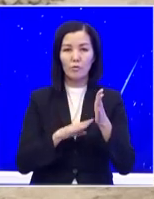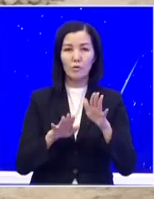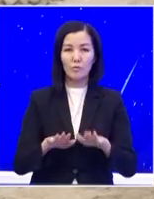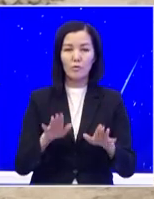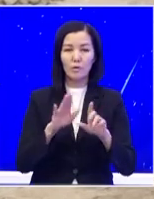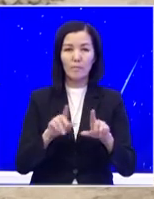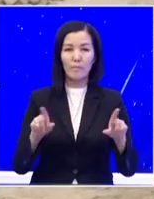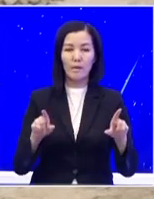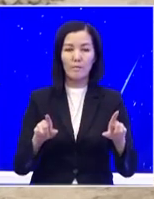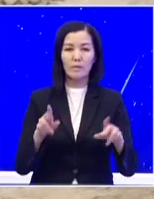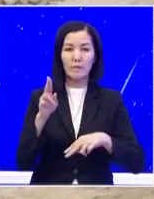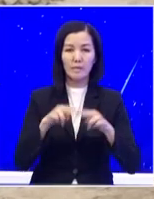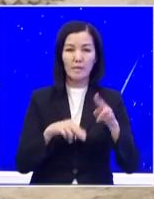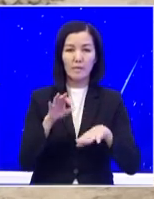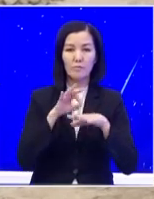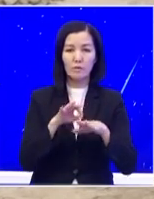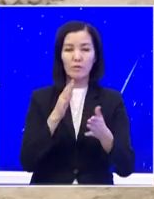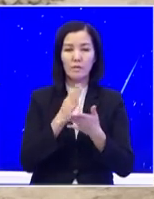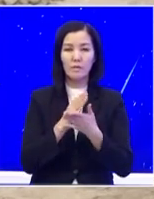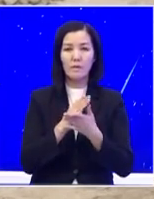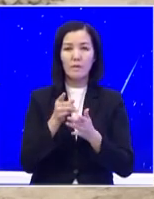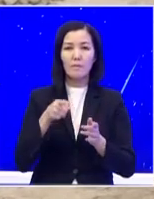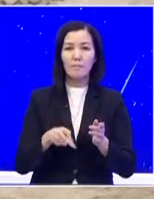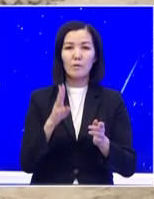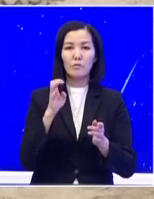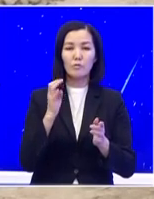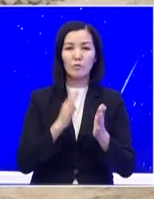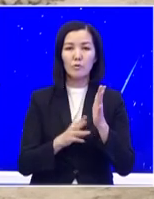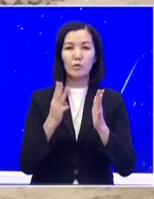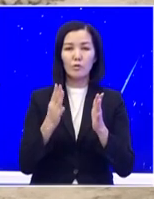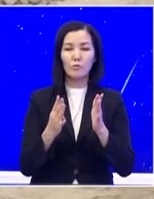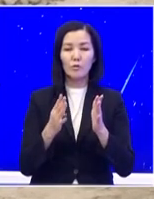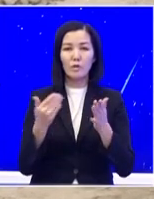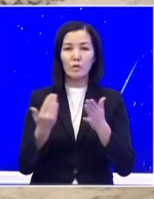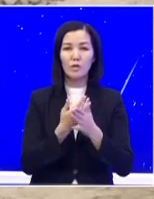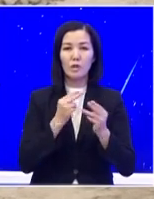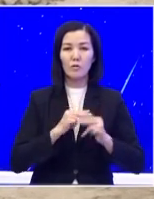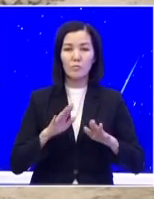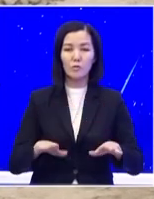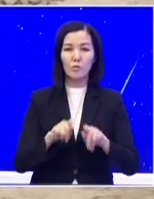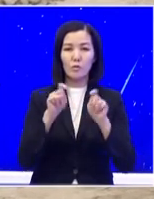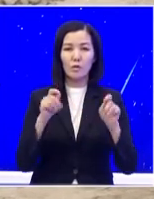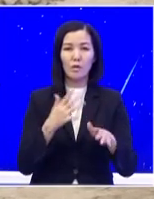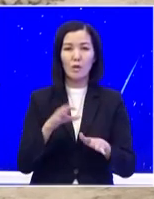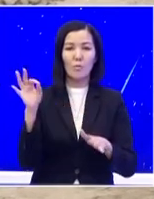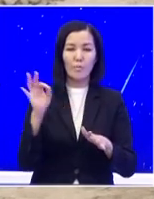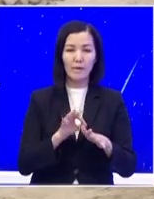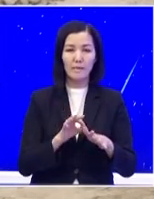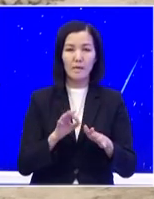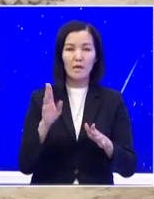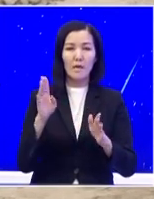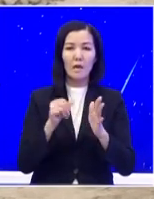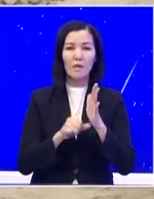балабақша салынып жатыр. Сондағы 1394 жаңа жұмыс орнының 50%, яғни